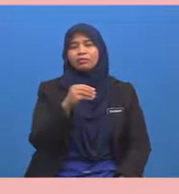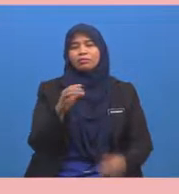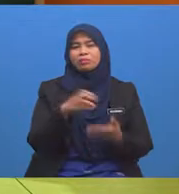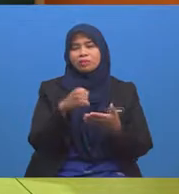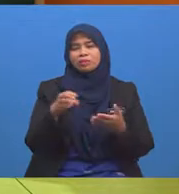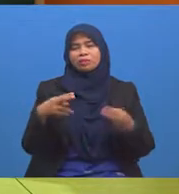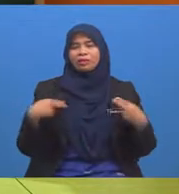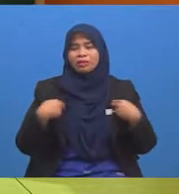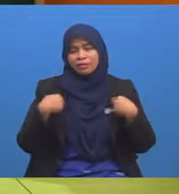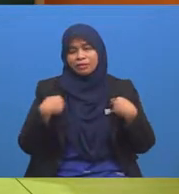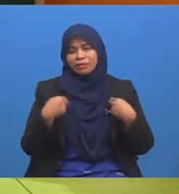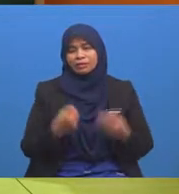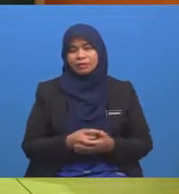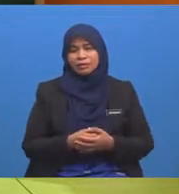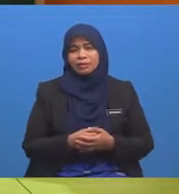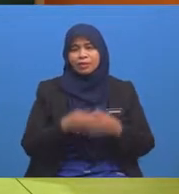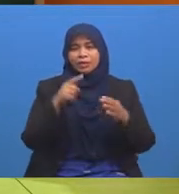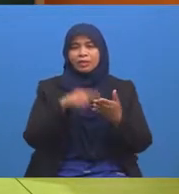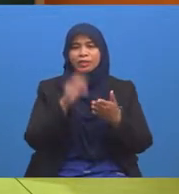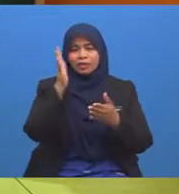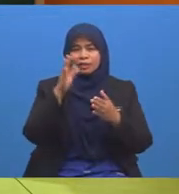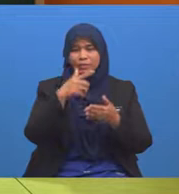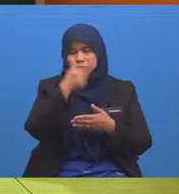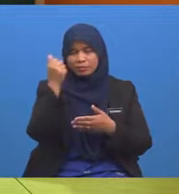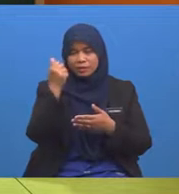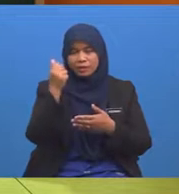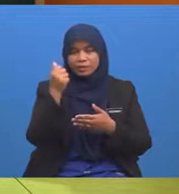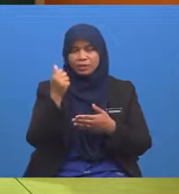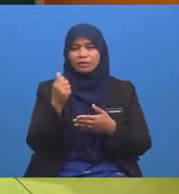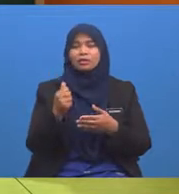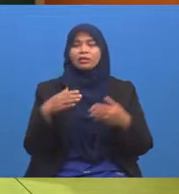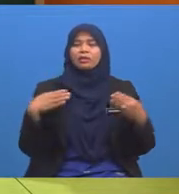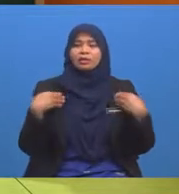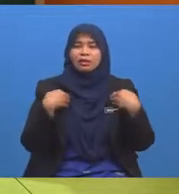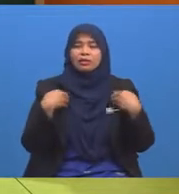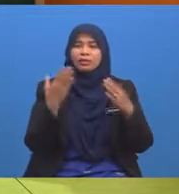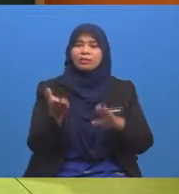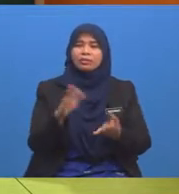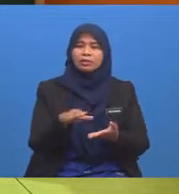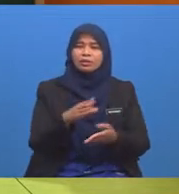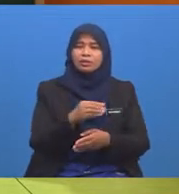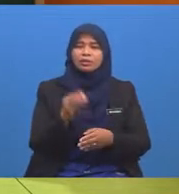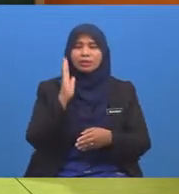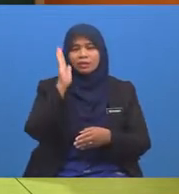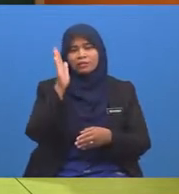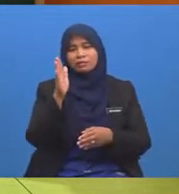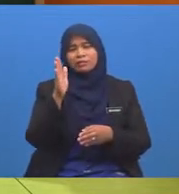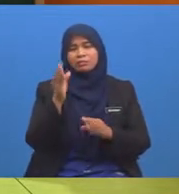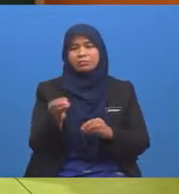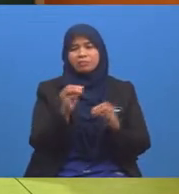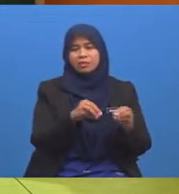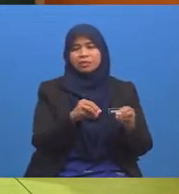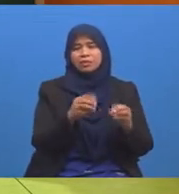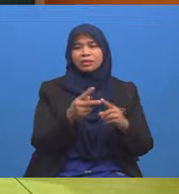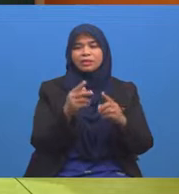haiwan. Tindakan ini menyebabkan sesetengah spesies haiwan mati dan terpaksa pindah ke kawasan